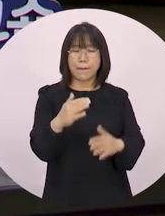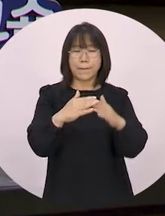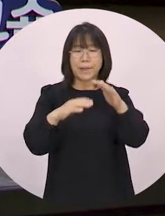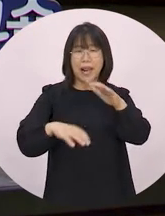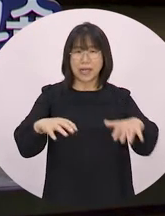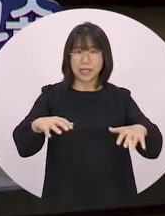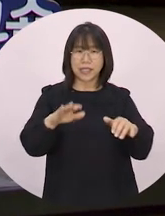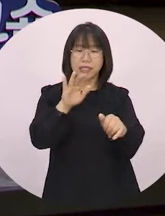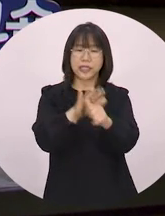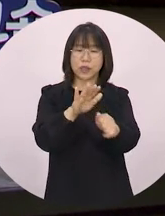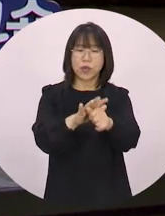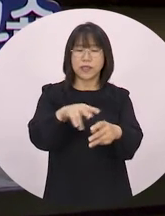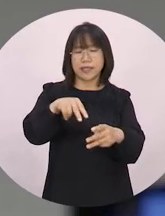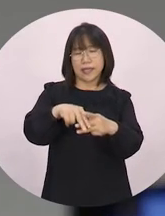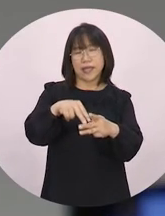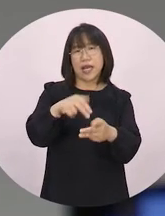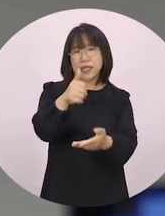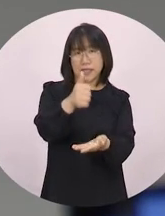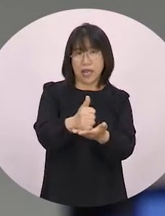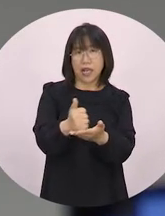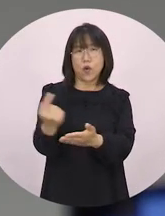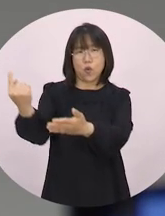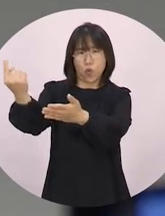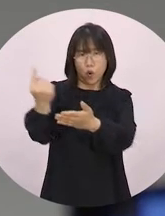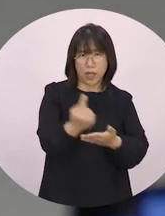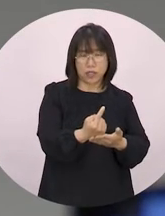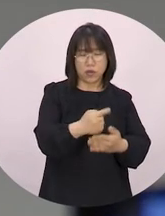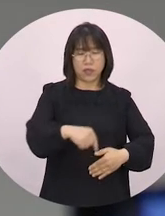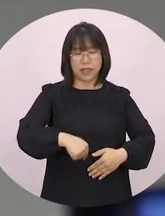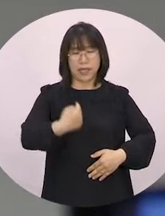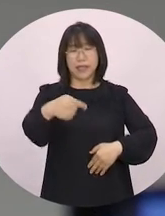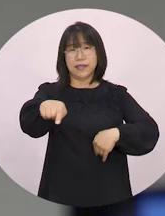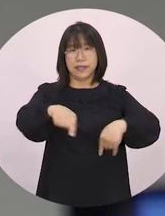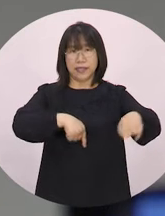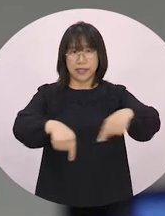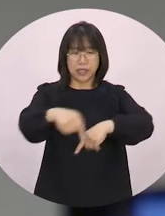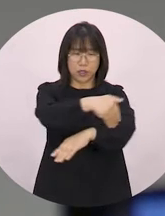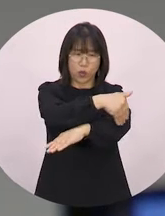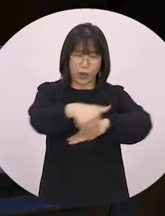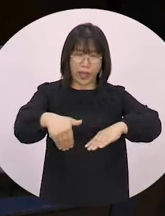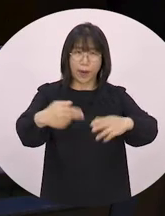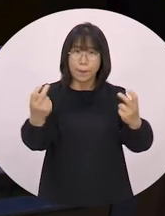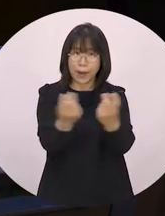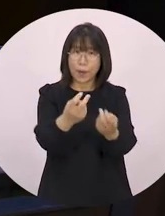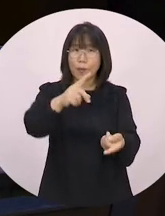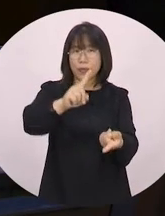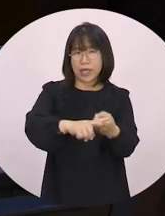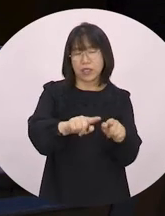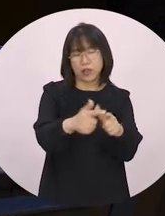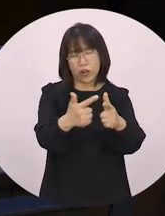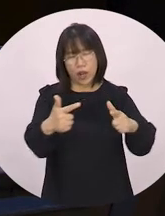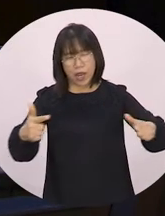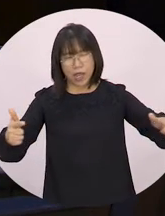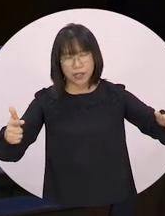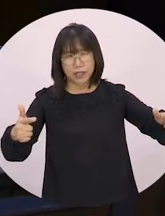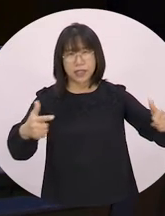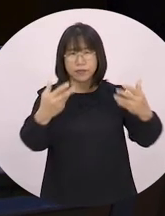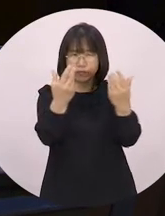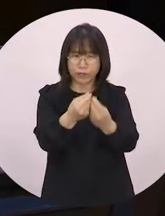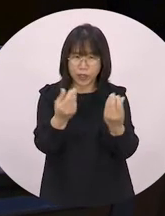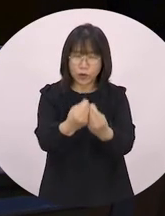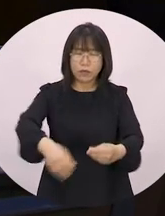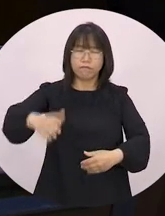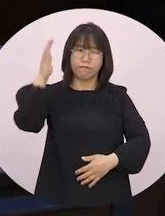마을지원센터 이필구 센터장이 강사로 나와 자치계획의 방향과 전략을 주제로 다양한 우수 사례 등을 활용해